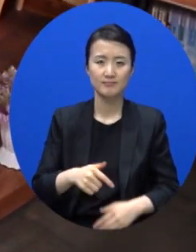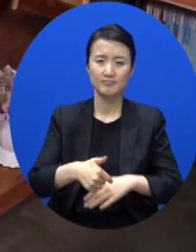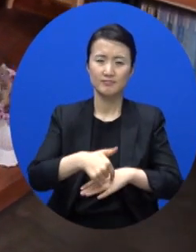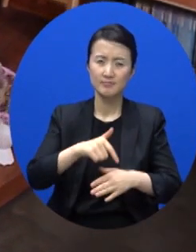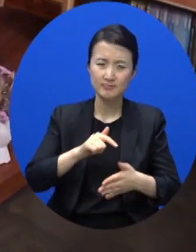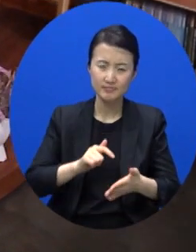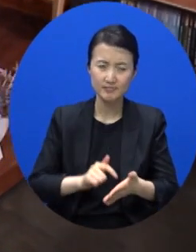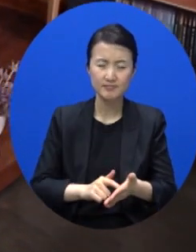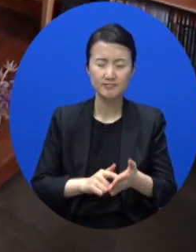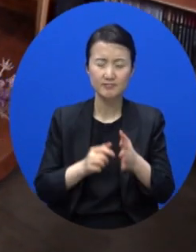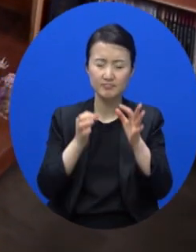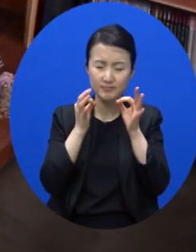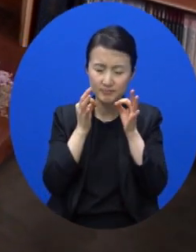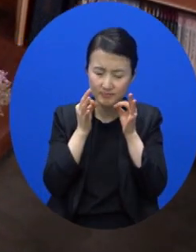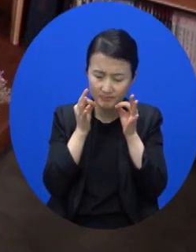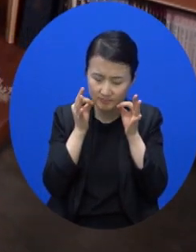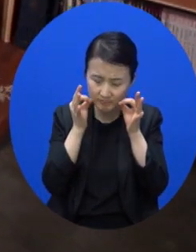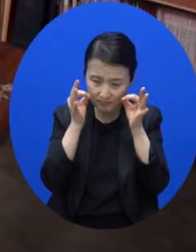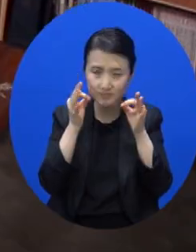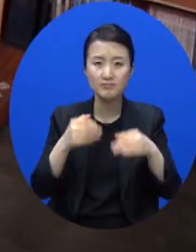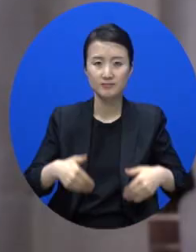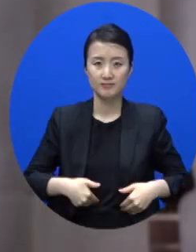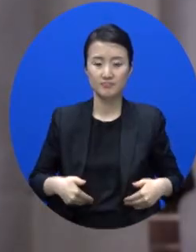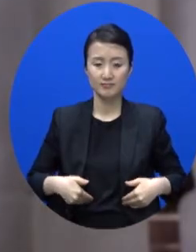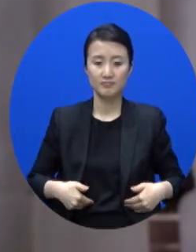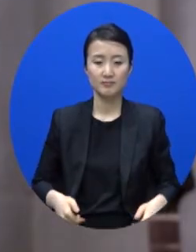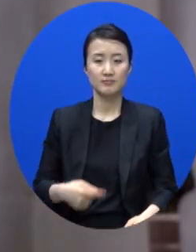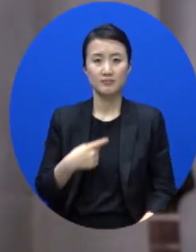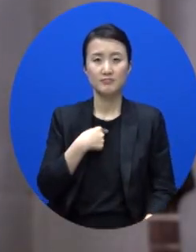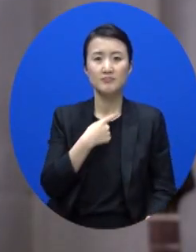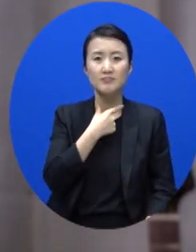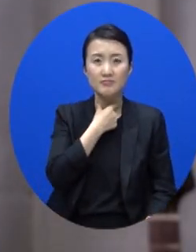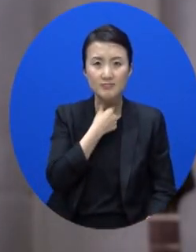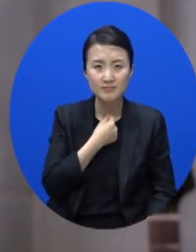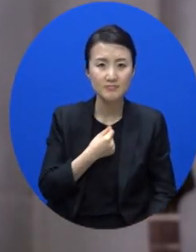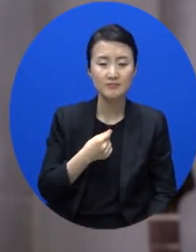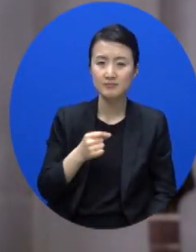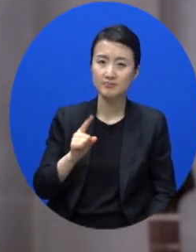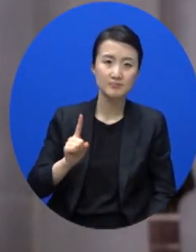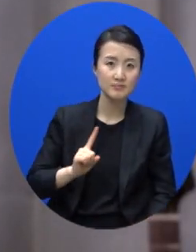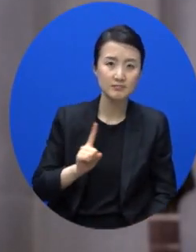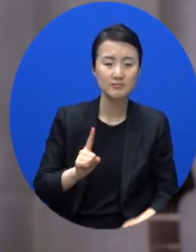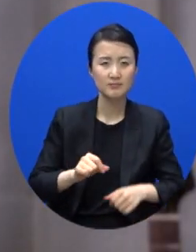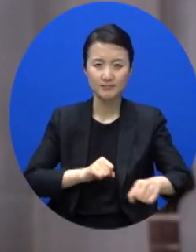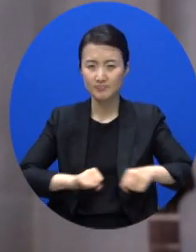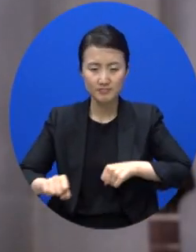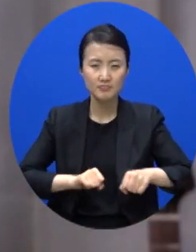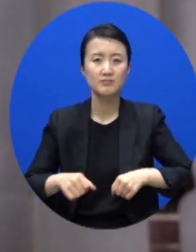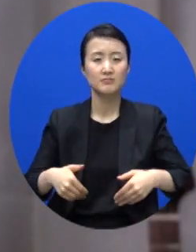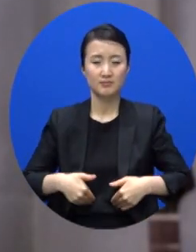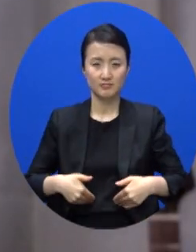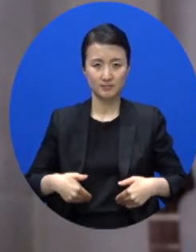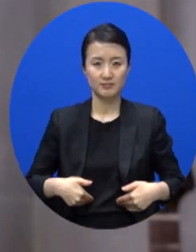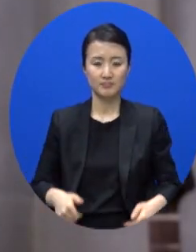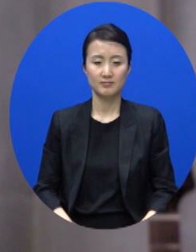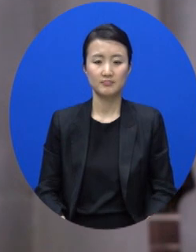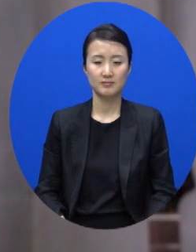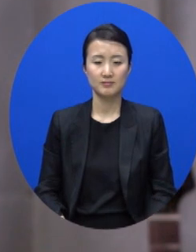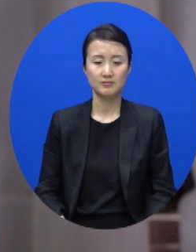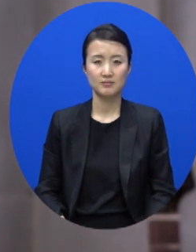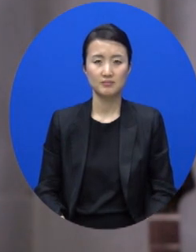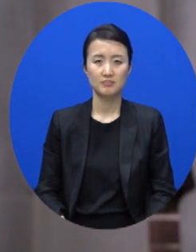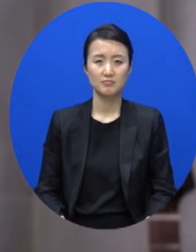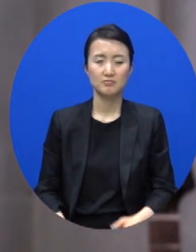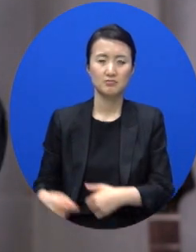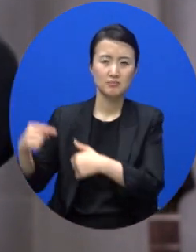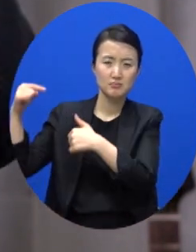마음을 움직여줍니다. 본인이 하고자 해서 해야 되고 그러지